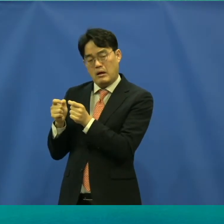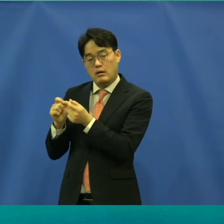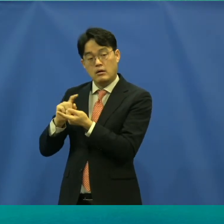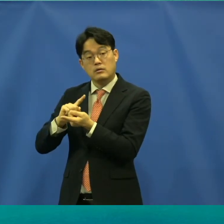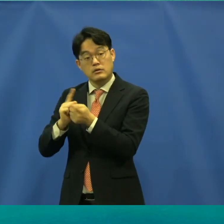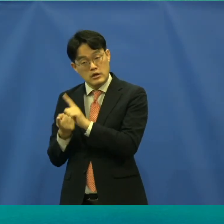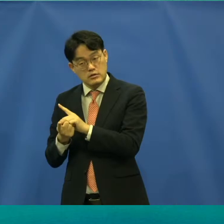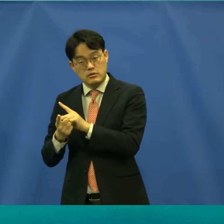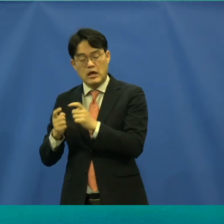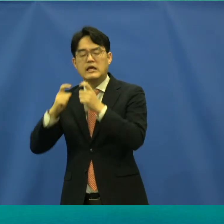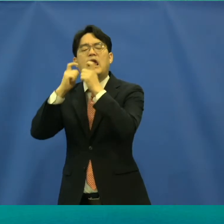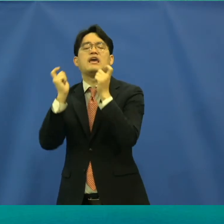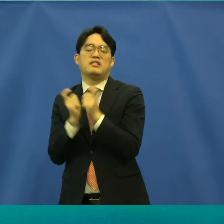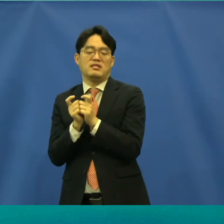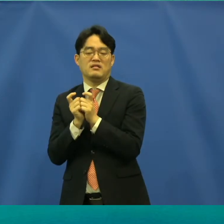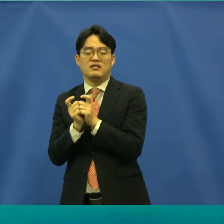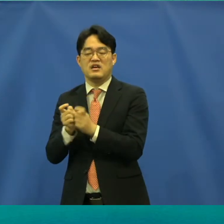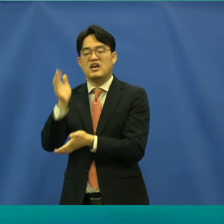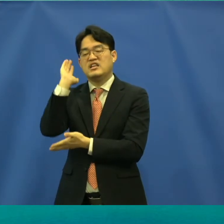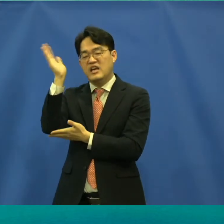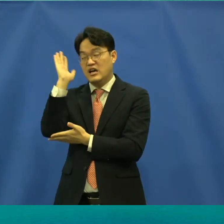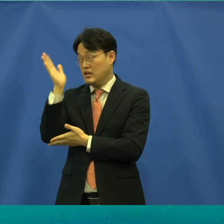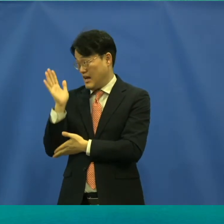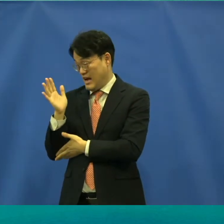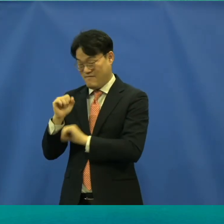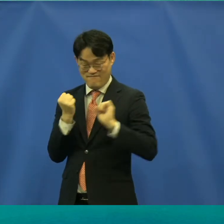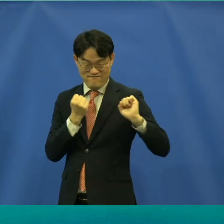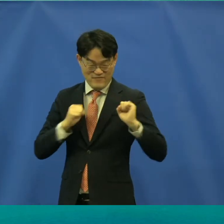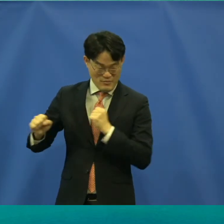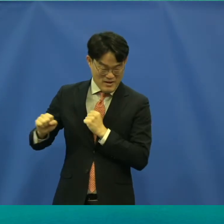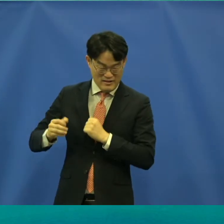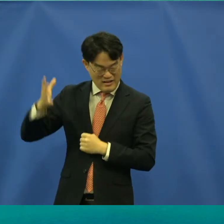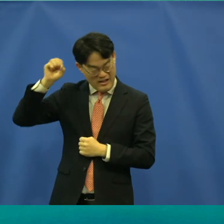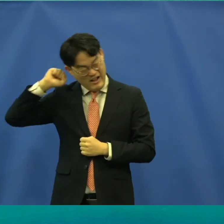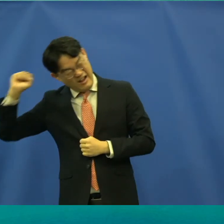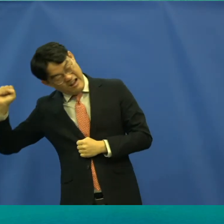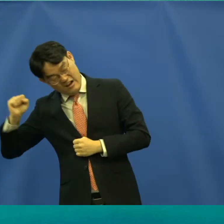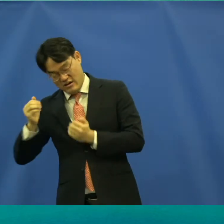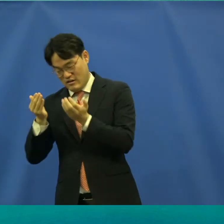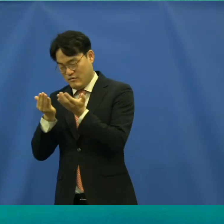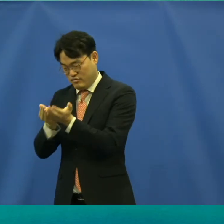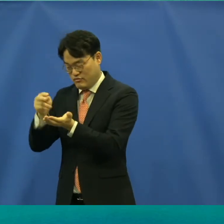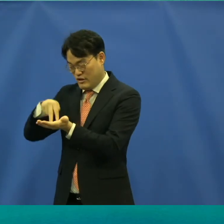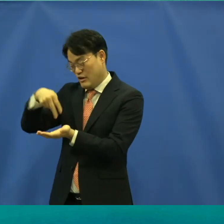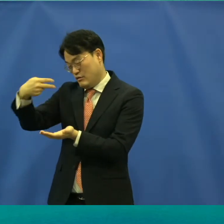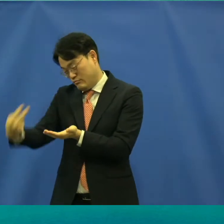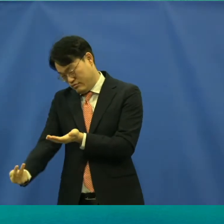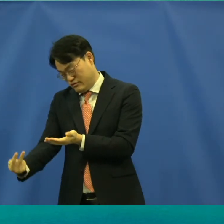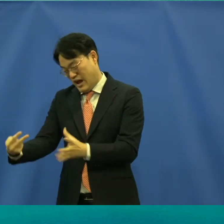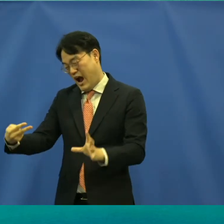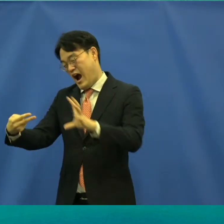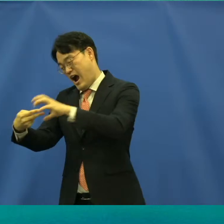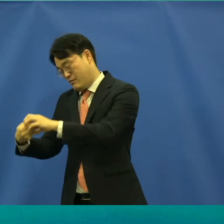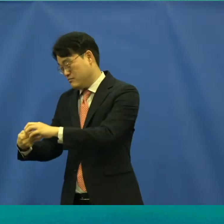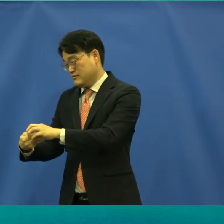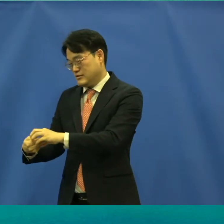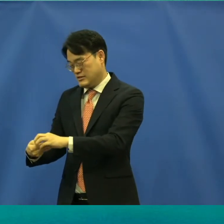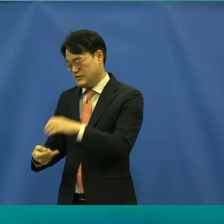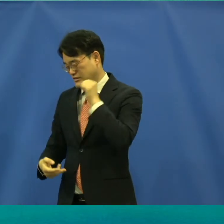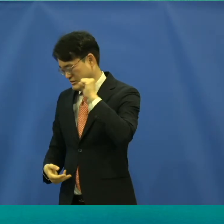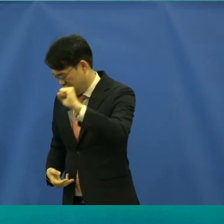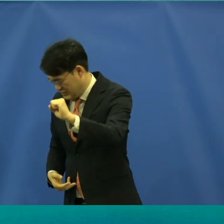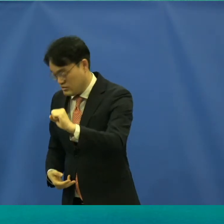있습니다. 그럼에도 요나서가 예언서인 이유는 이 심판의 메시지를 이제 담고